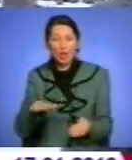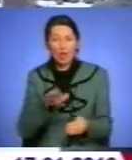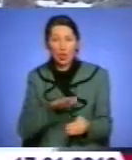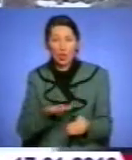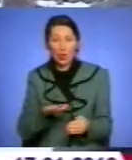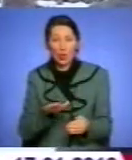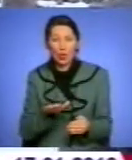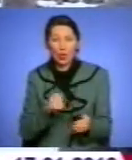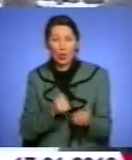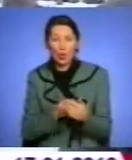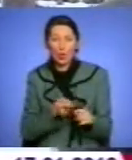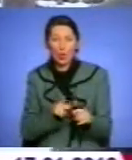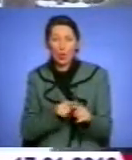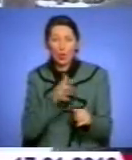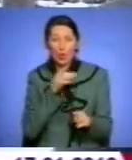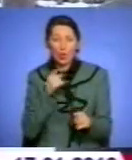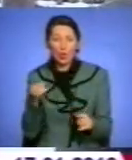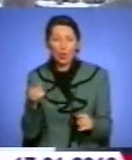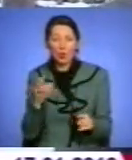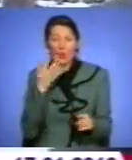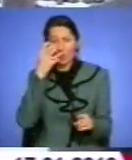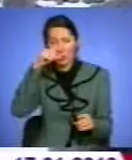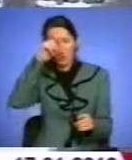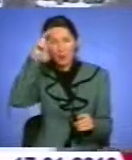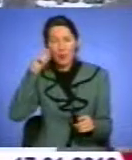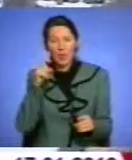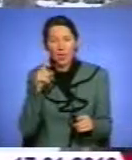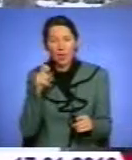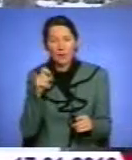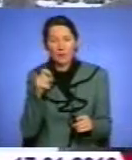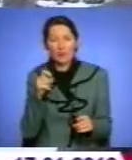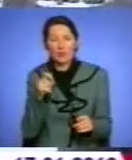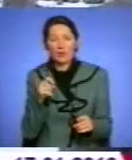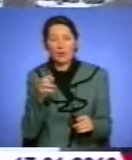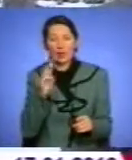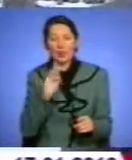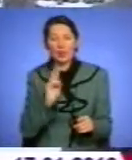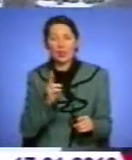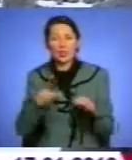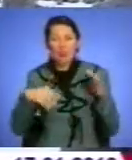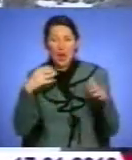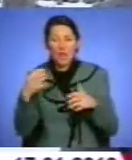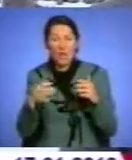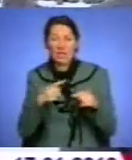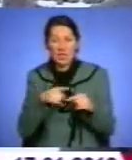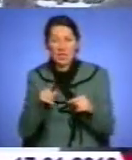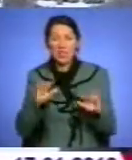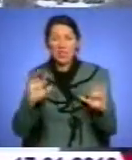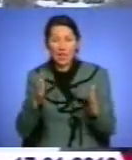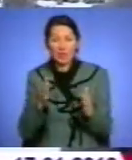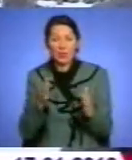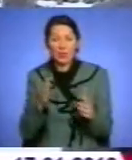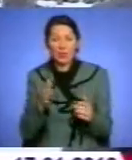території до цього. Спека, далі шквали і інші явища.